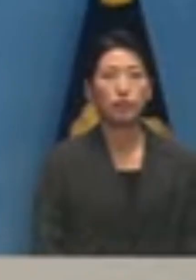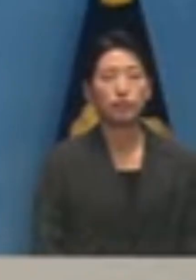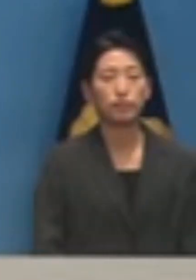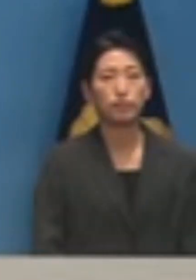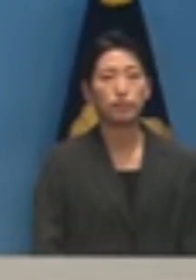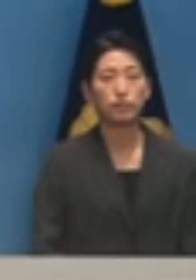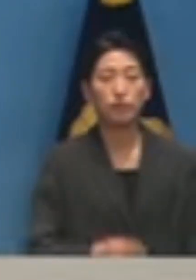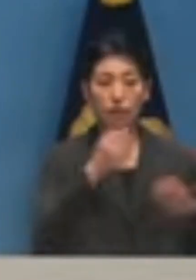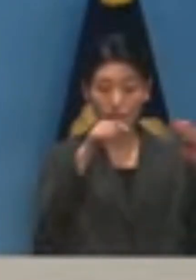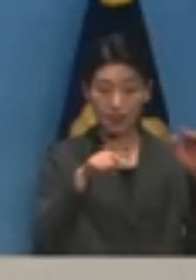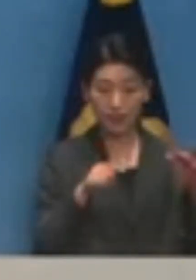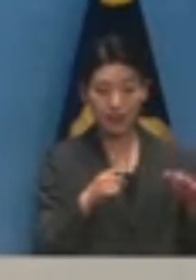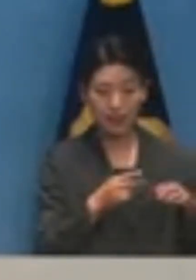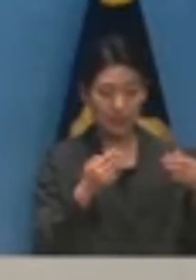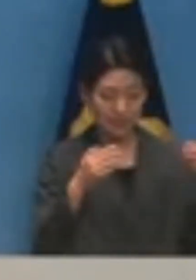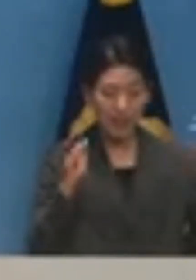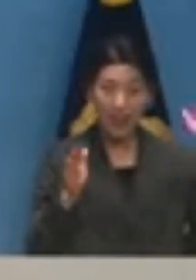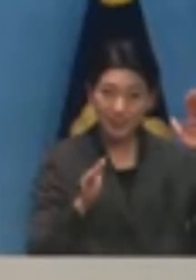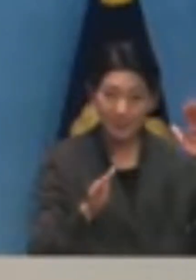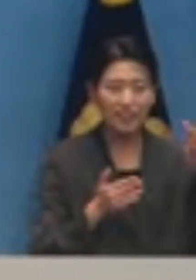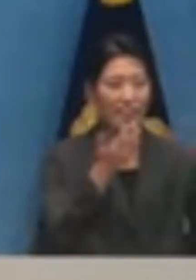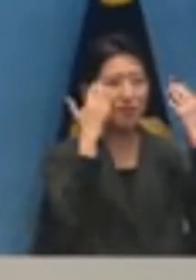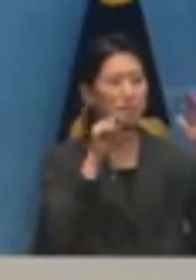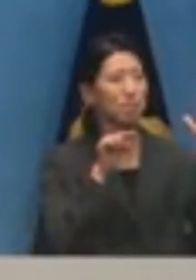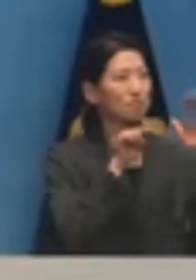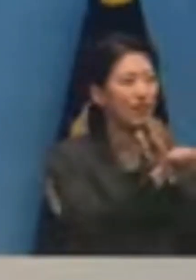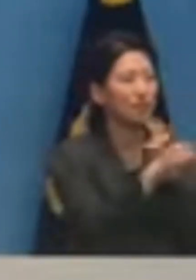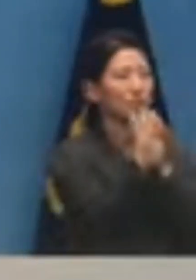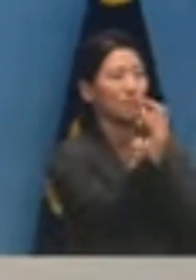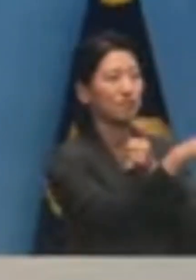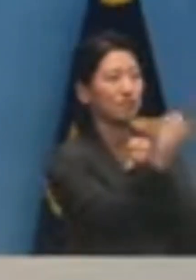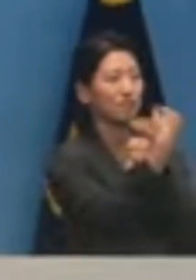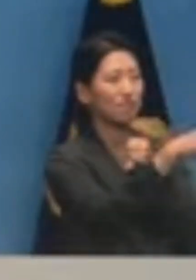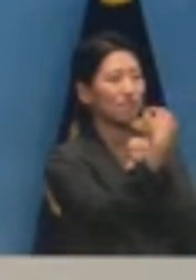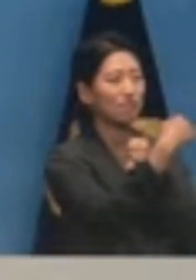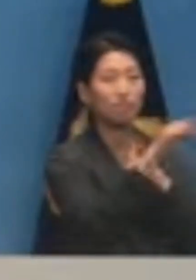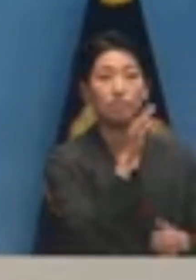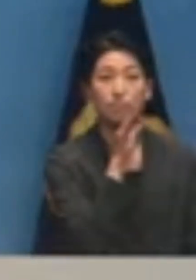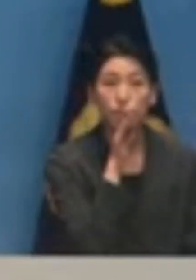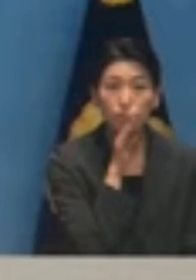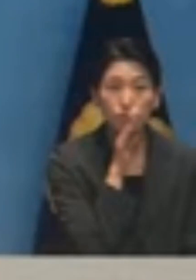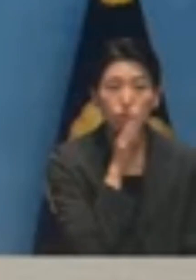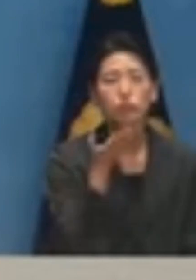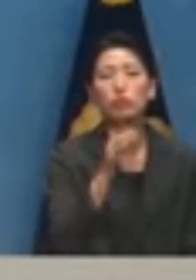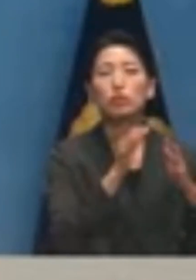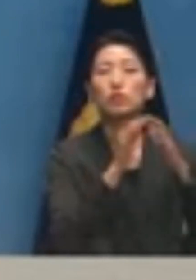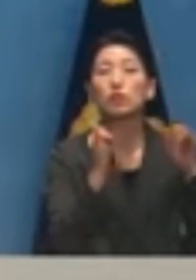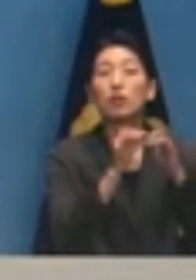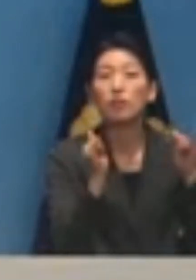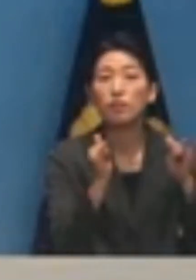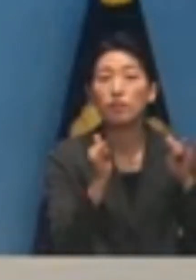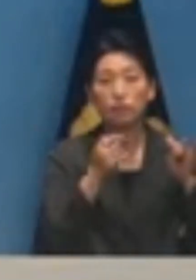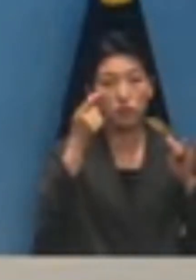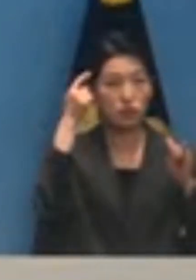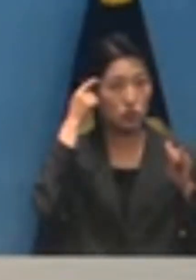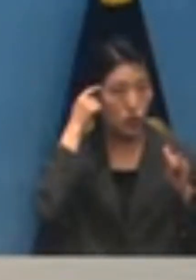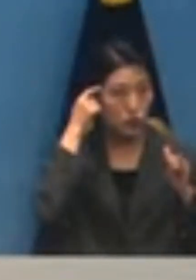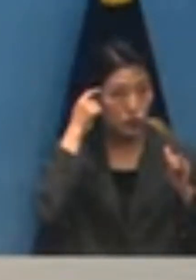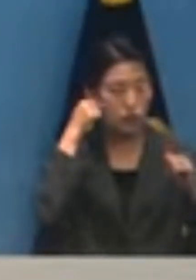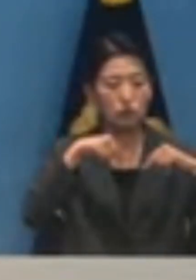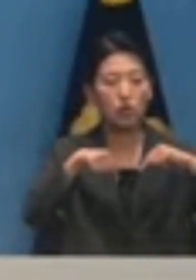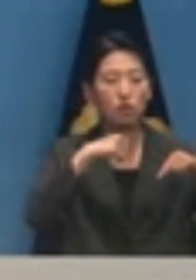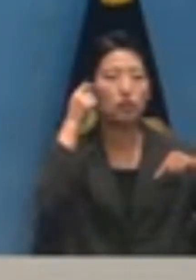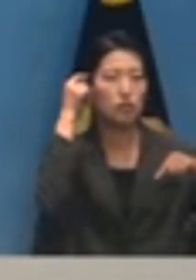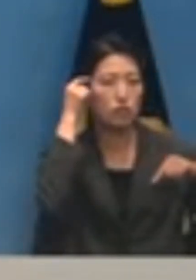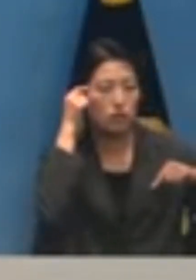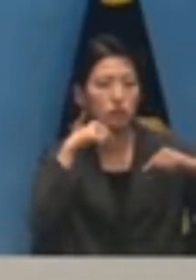학교를 가고 선생님께 가르침을 받습니다. 사람마다 정치관이 다르고 지지하는 바가 다릅니다.